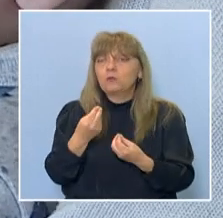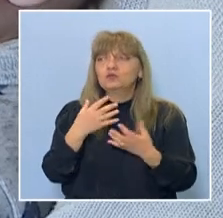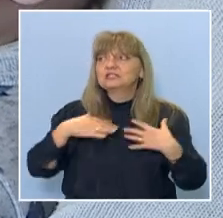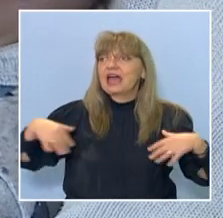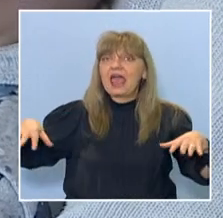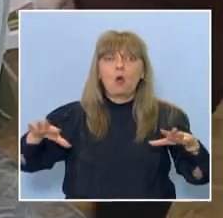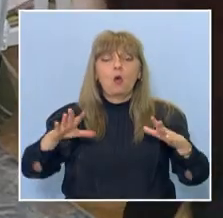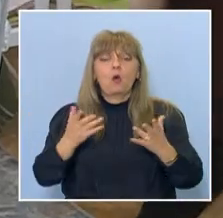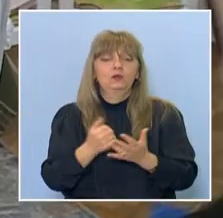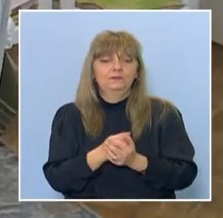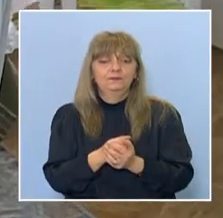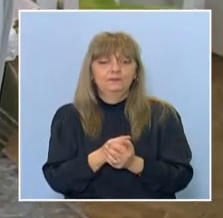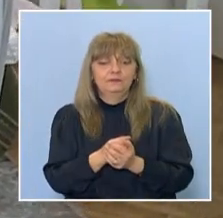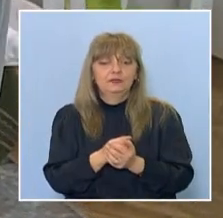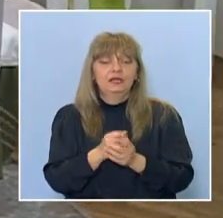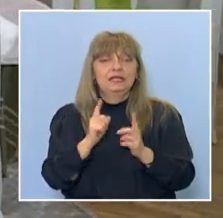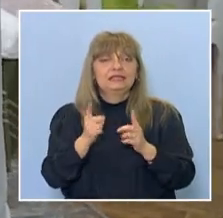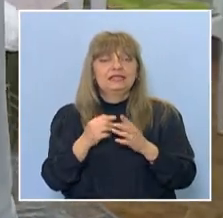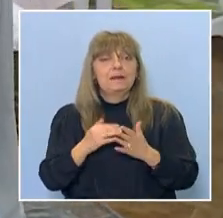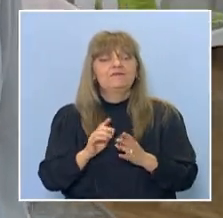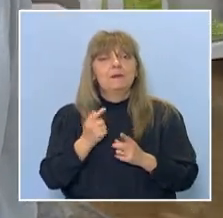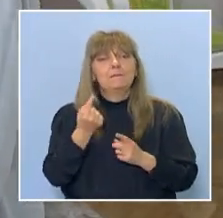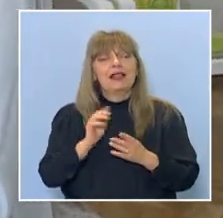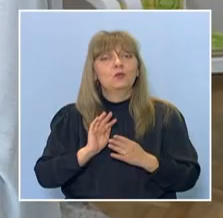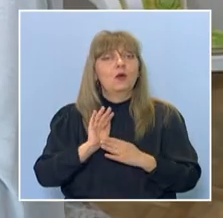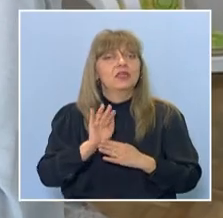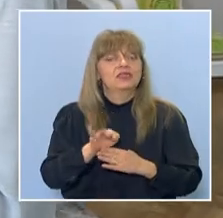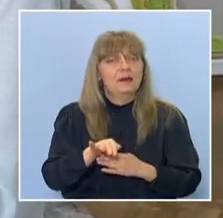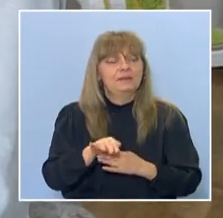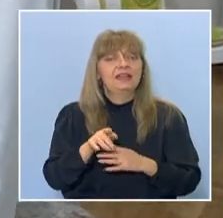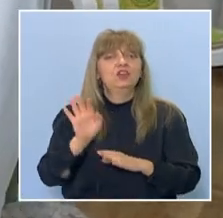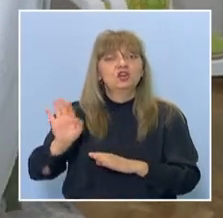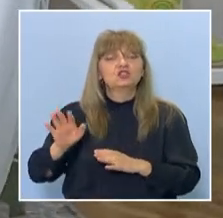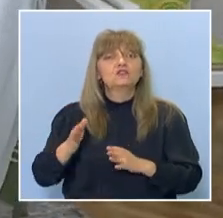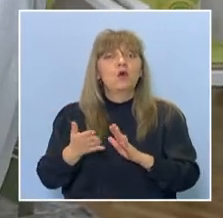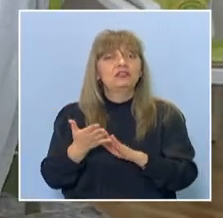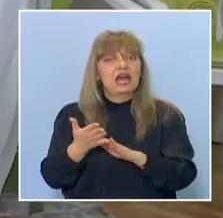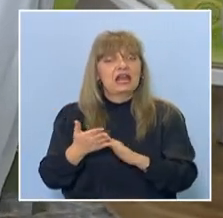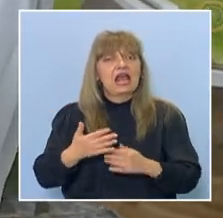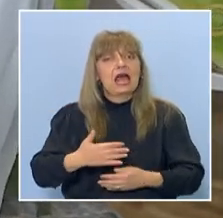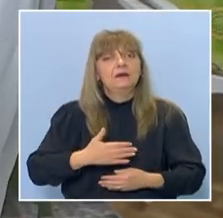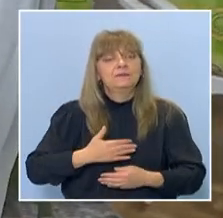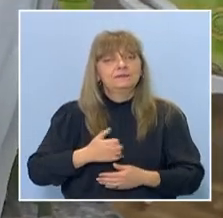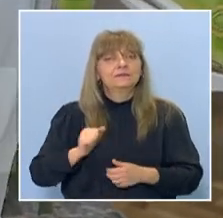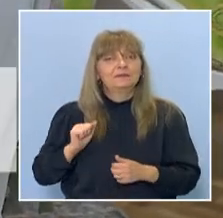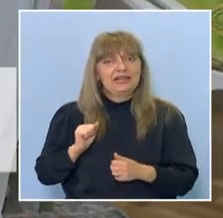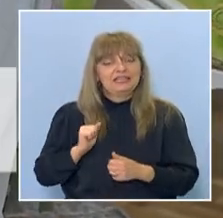свят. Да го накланяш леко напред, с твоята ръка придържаш и